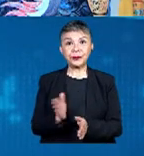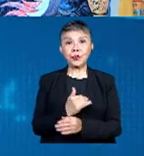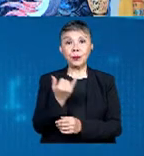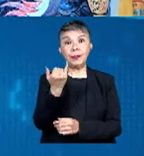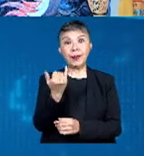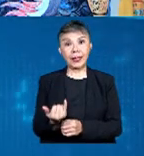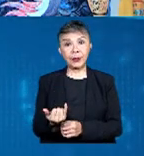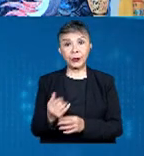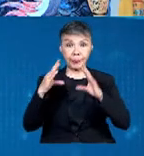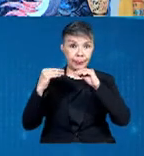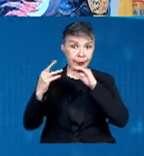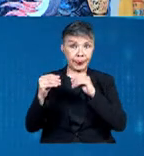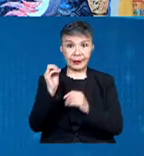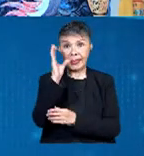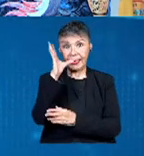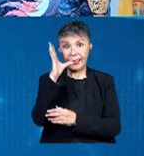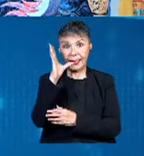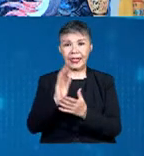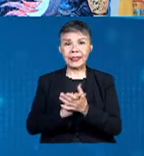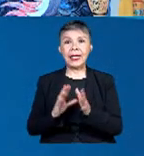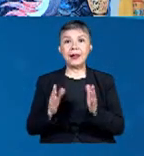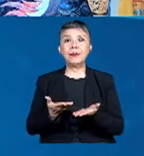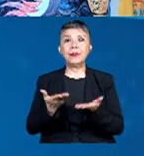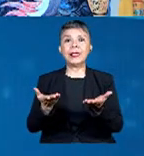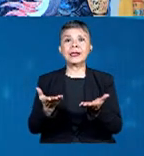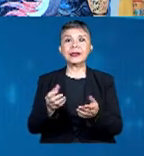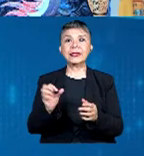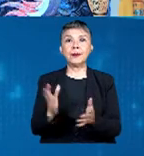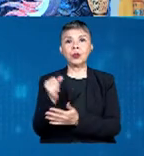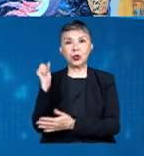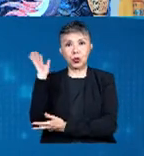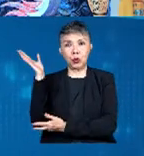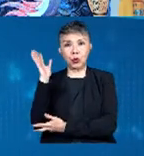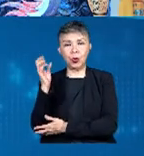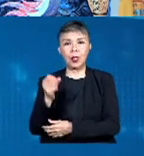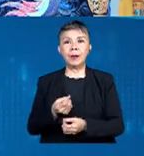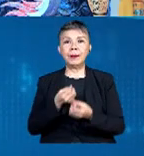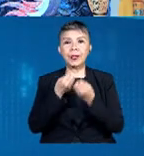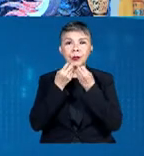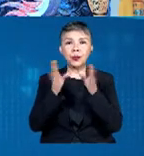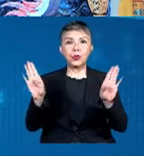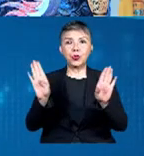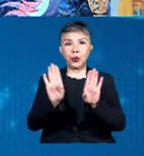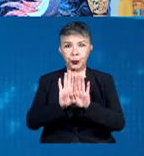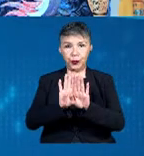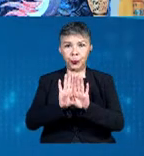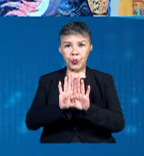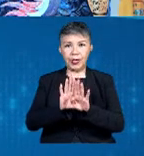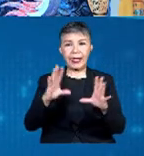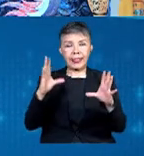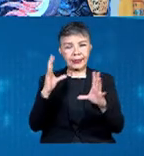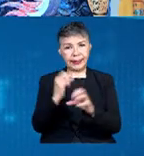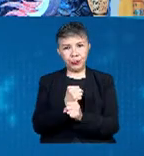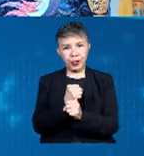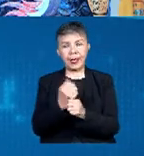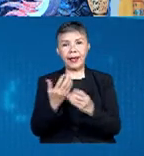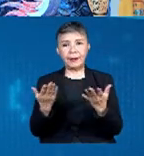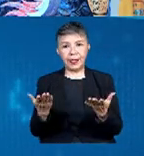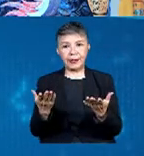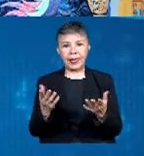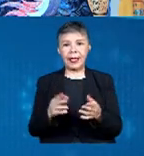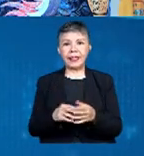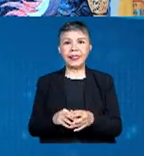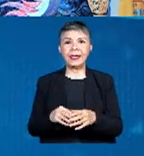saya akhiri dialog siang hari ini, saya akan berikan kesempatan untuk masing-masing narasumber memberikan pernyataan penutup sekaligus kesimpulan